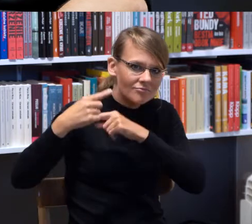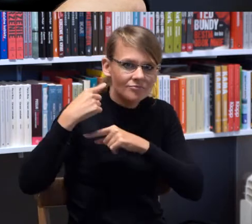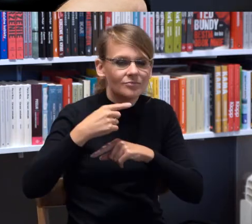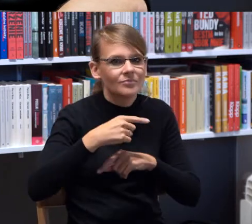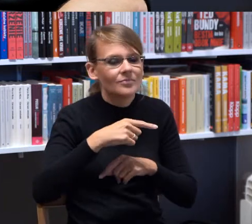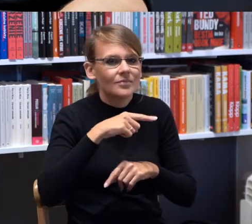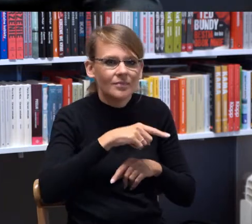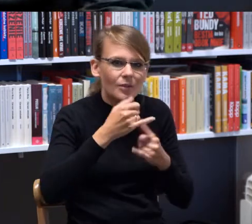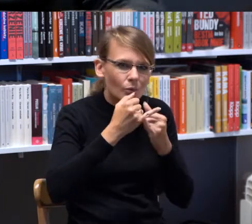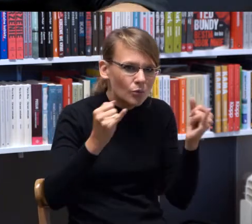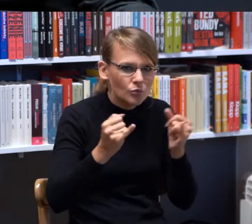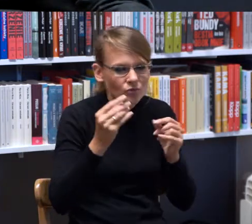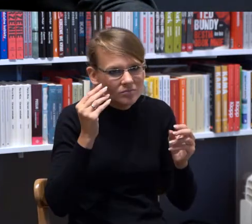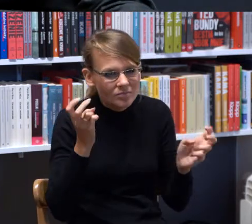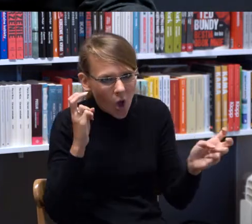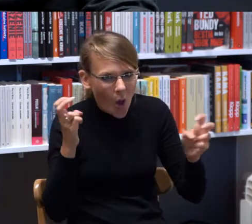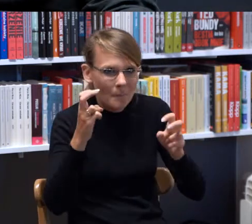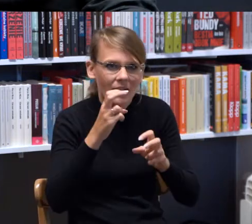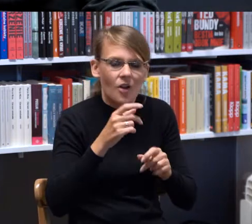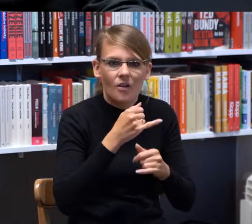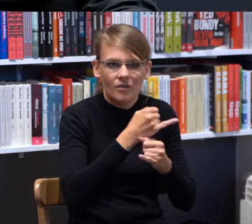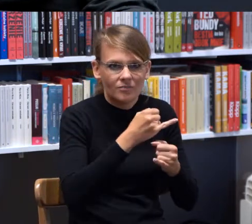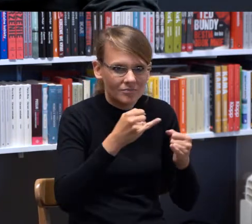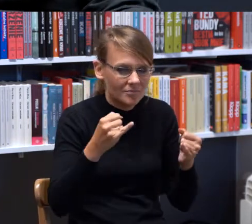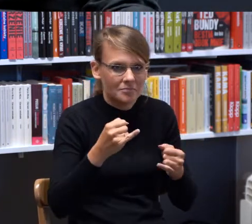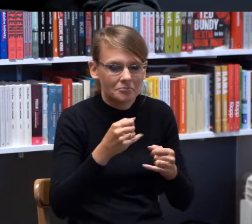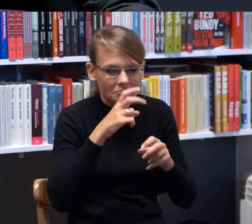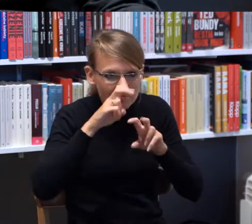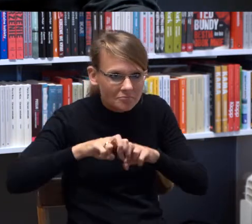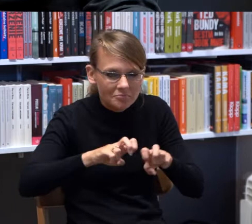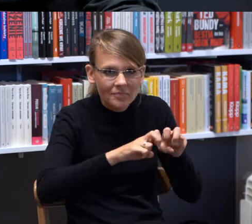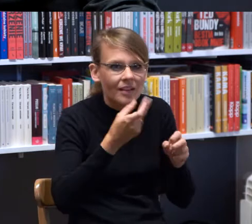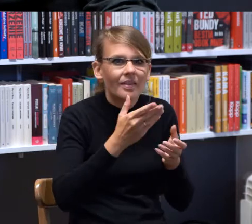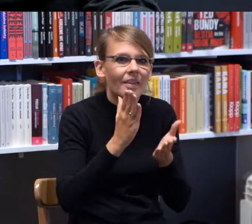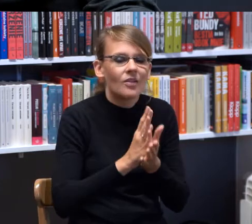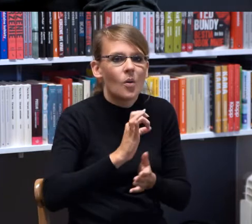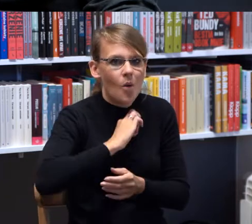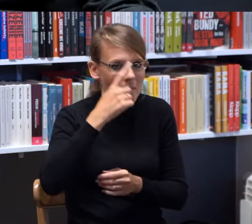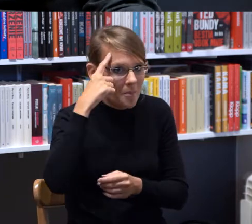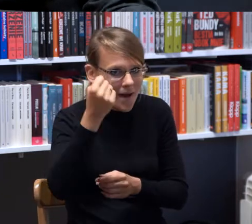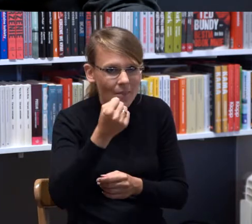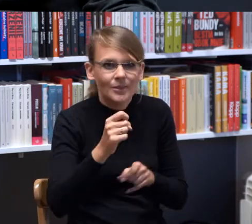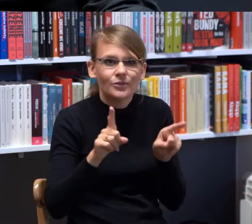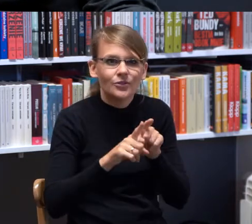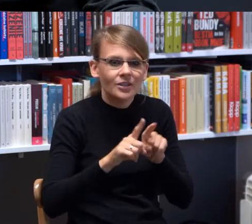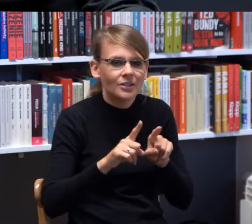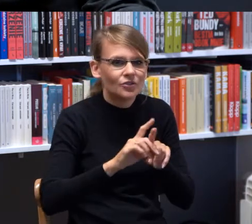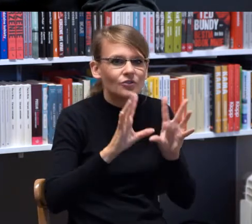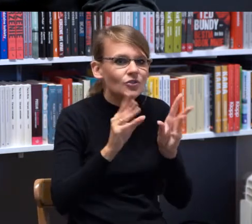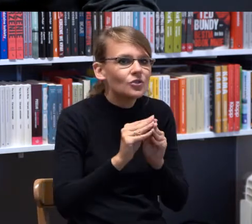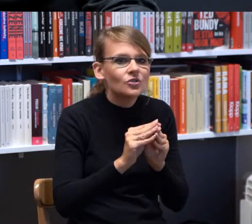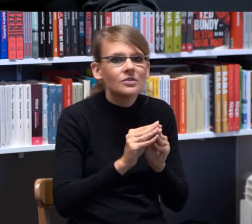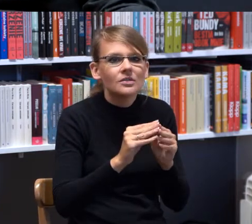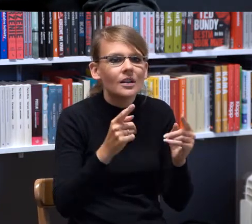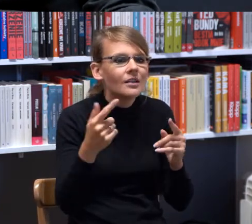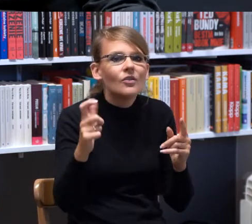szeroko, jako takiego skomplikowanego fenomenu, nie tylko mojej pamięci, ale właśnie tych wszystkich czynników zewnętrznych,